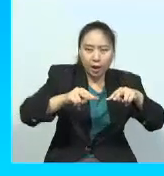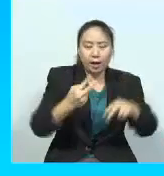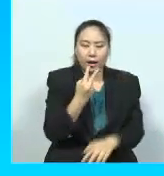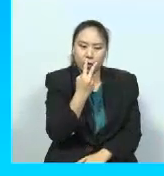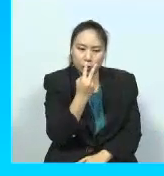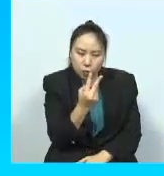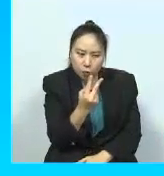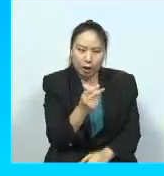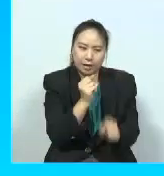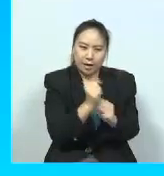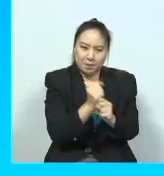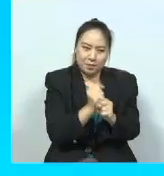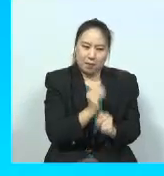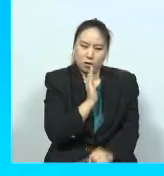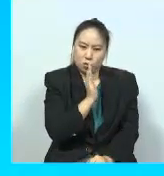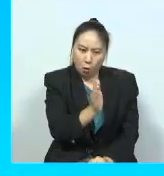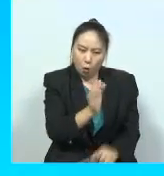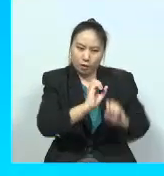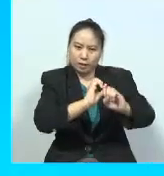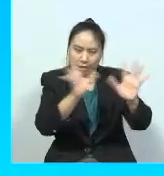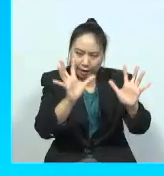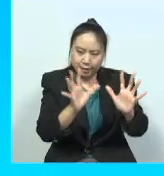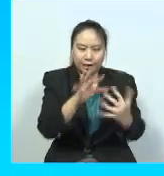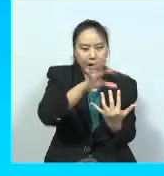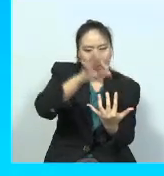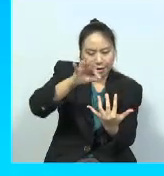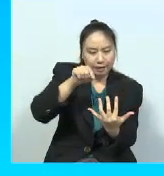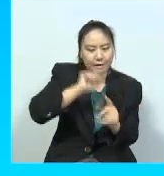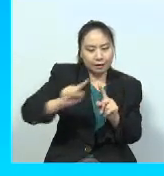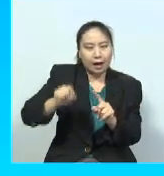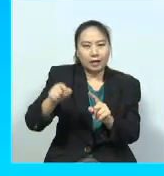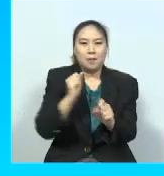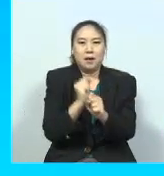ดูให้เกิดความโปร่งใสทำให้การคัดเลือกต่างๆนั้นมีความปลอดภัยในทุกๆด้านค่ะ